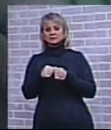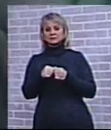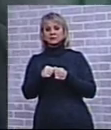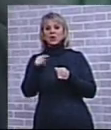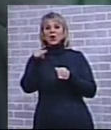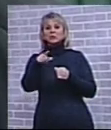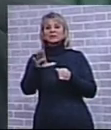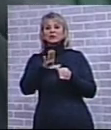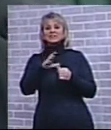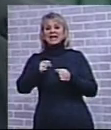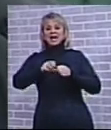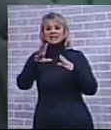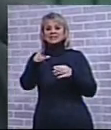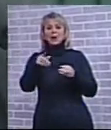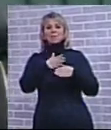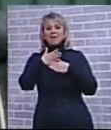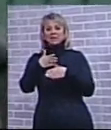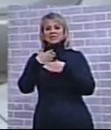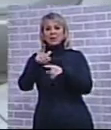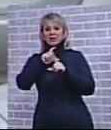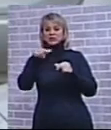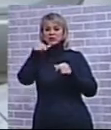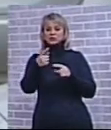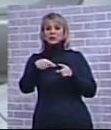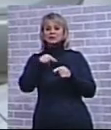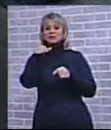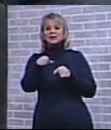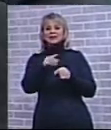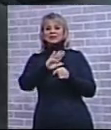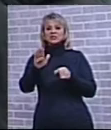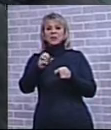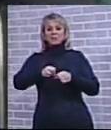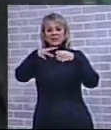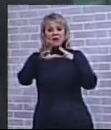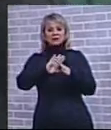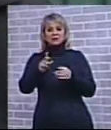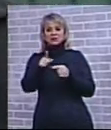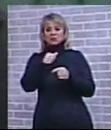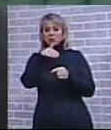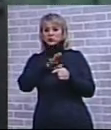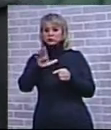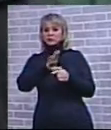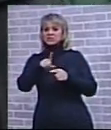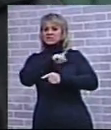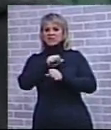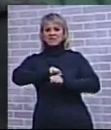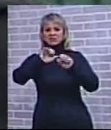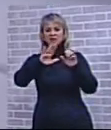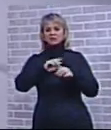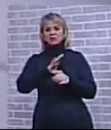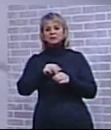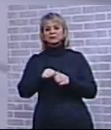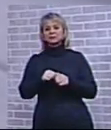Он еще бегал, оказывается, что помогите. Что это не петарда, не может быть, это сильный взрыв.